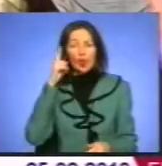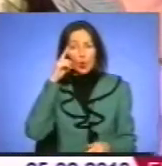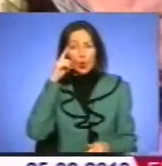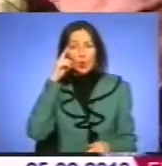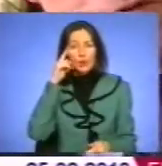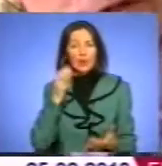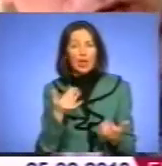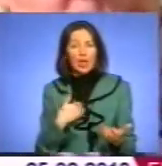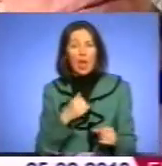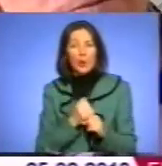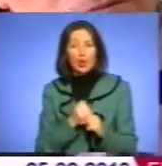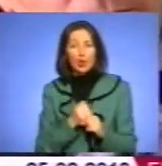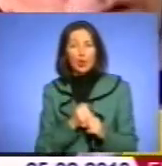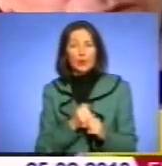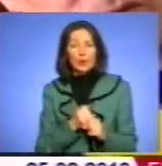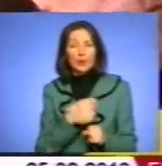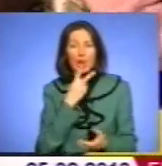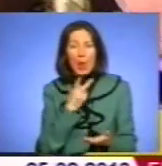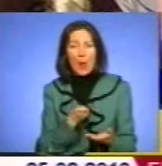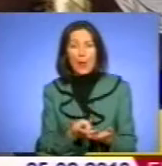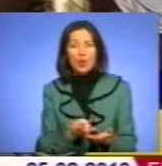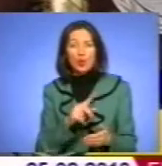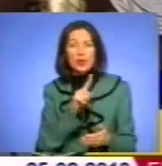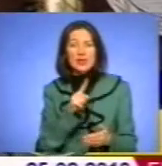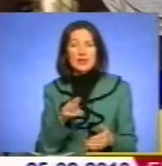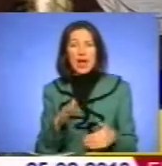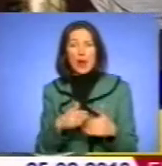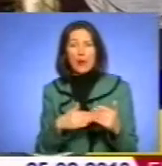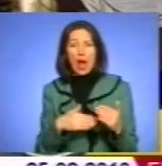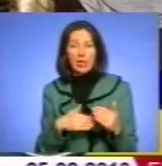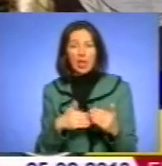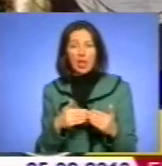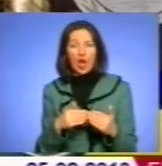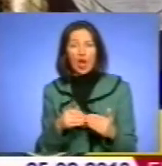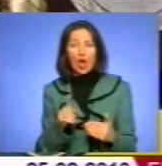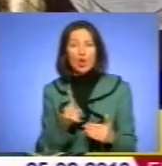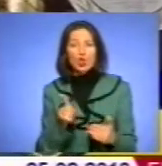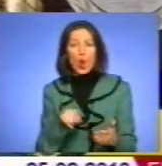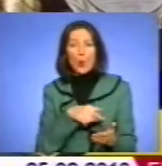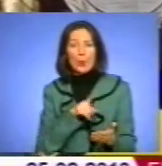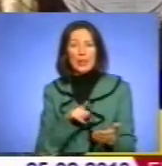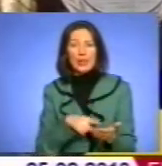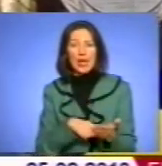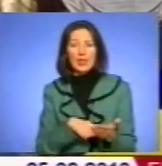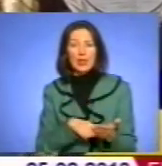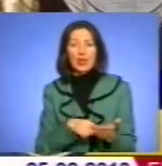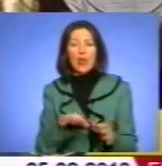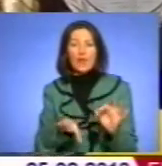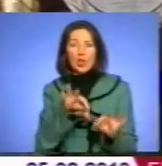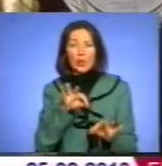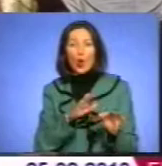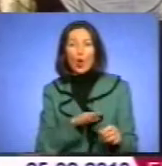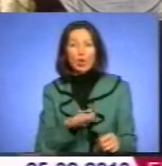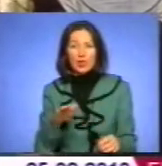я працюю і так бачу з практики, що питання відбору